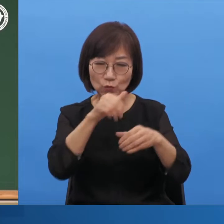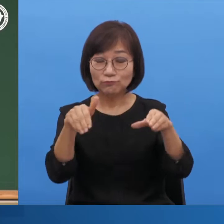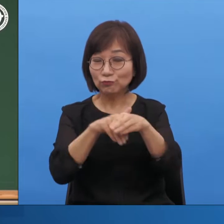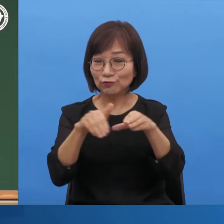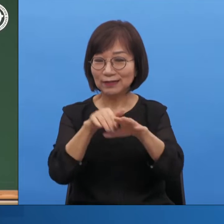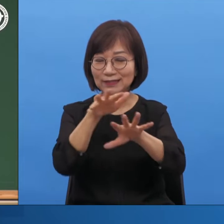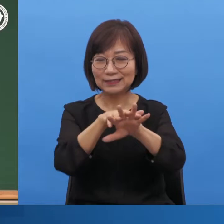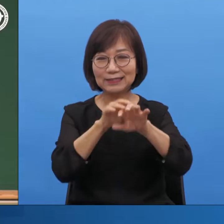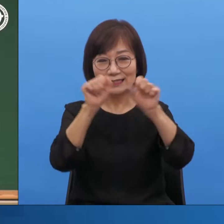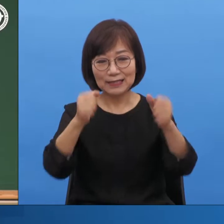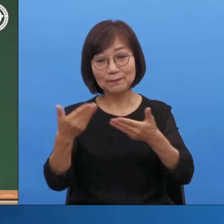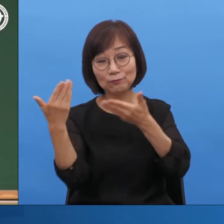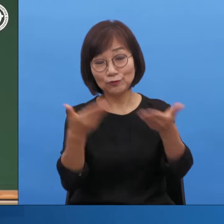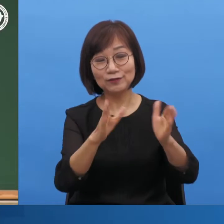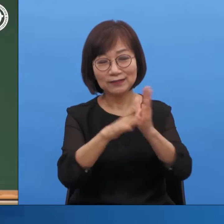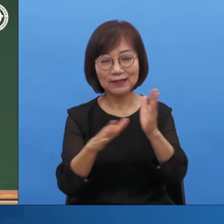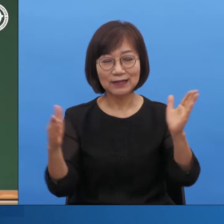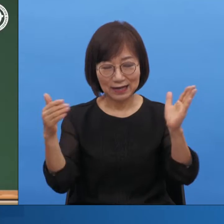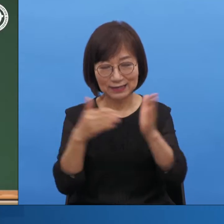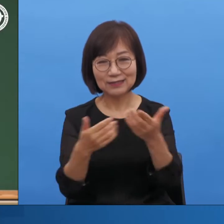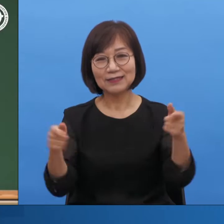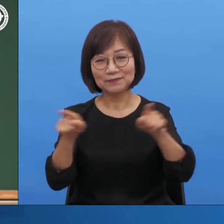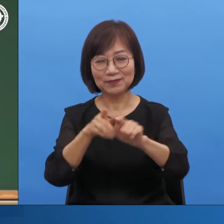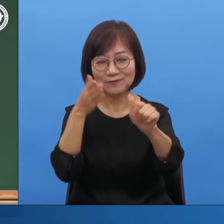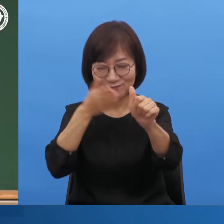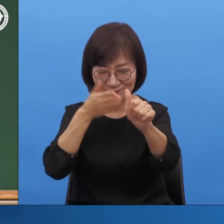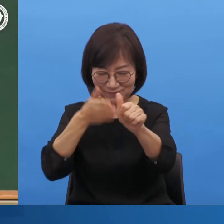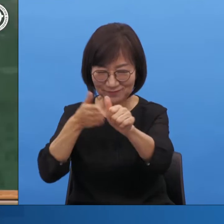함께해 주시면 좋겠습니다. 감사합니다.